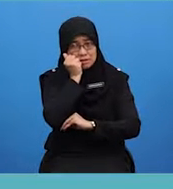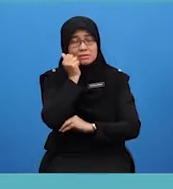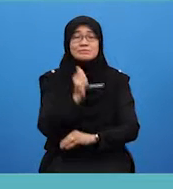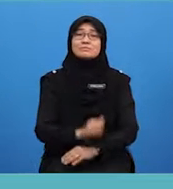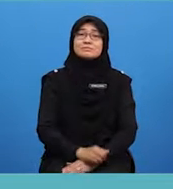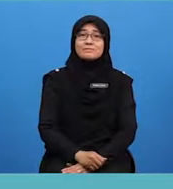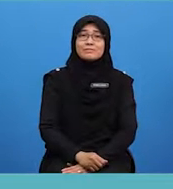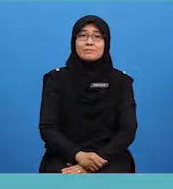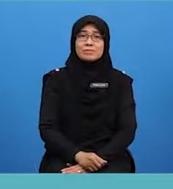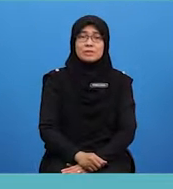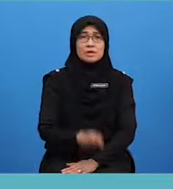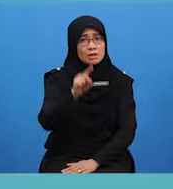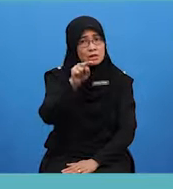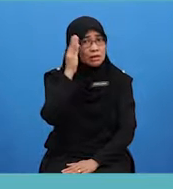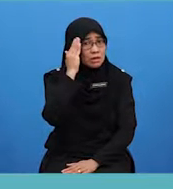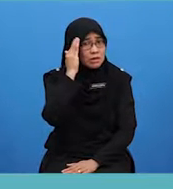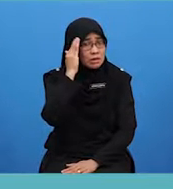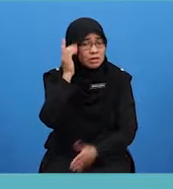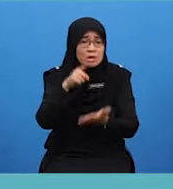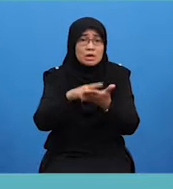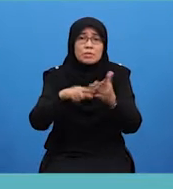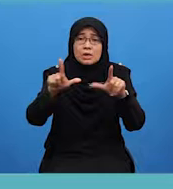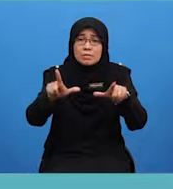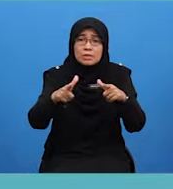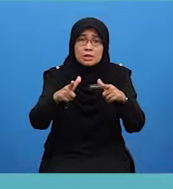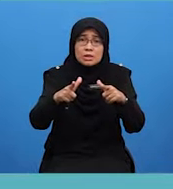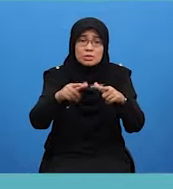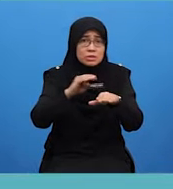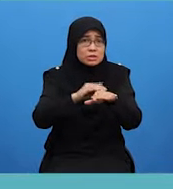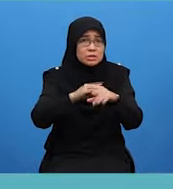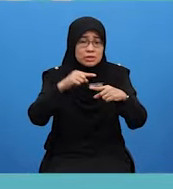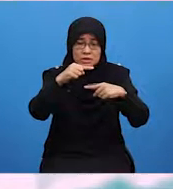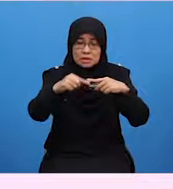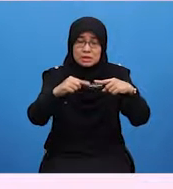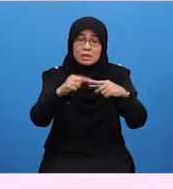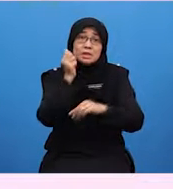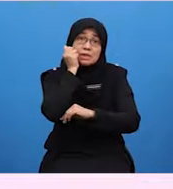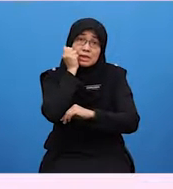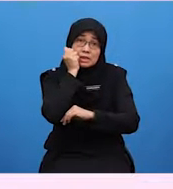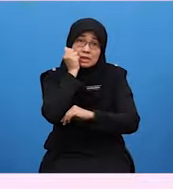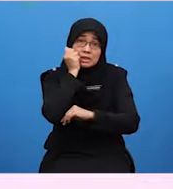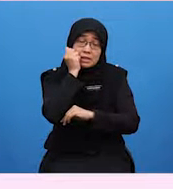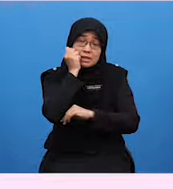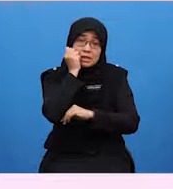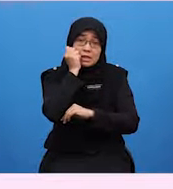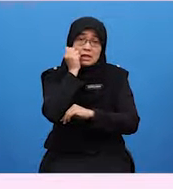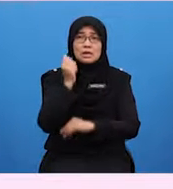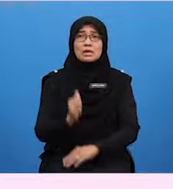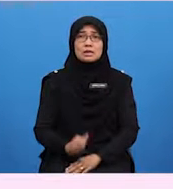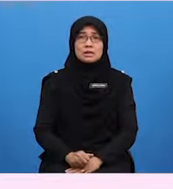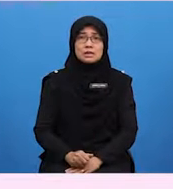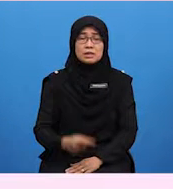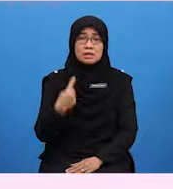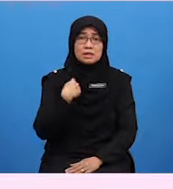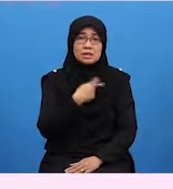sebegini. Tahu tak murid-murid apa yang berlaku semasa kita haid ini? Di sini, saya ingin berkongsi satu